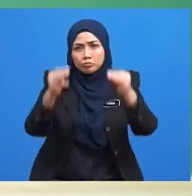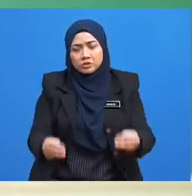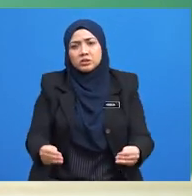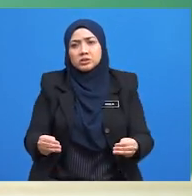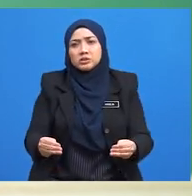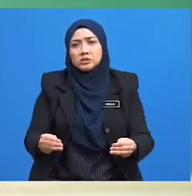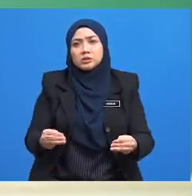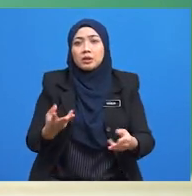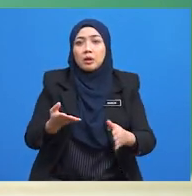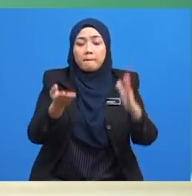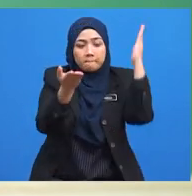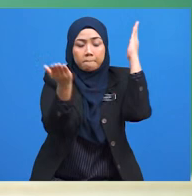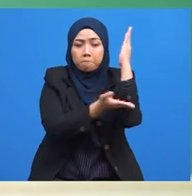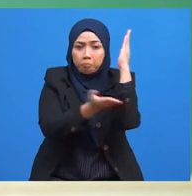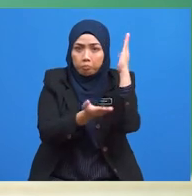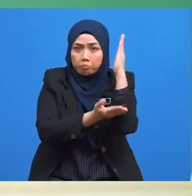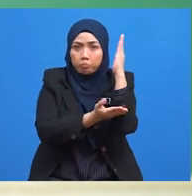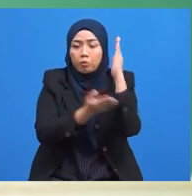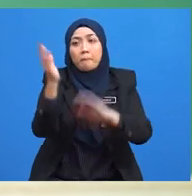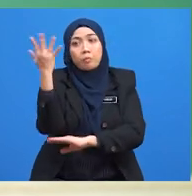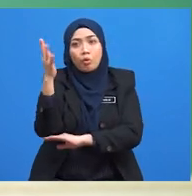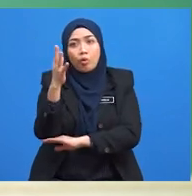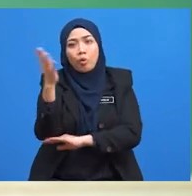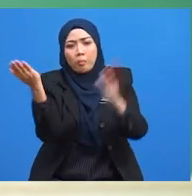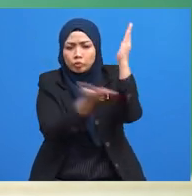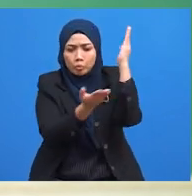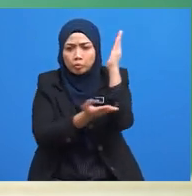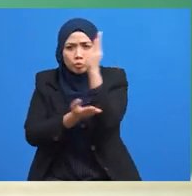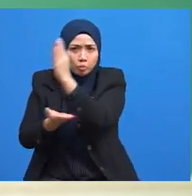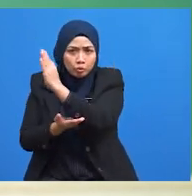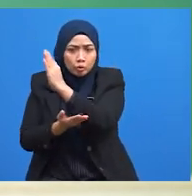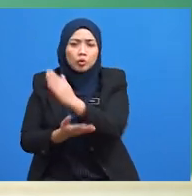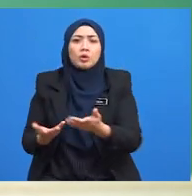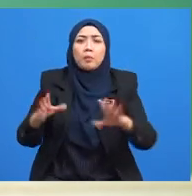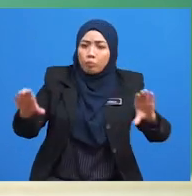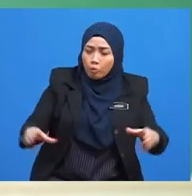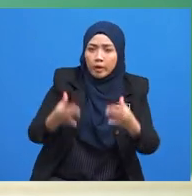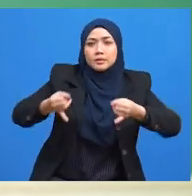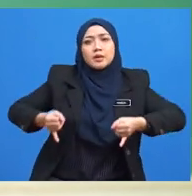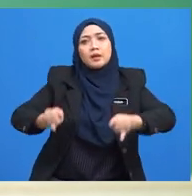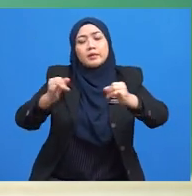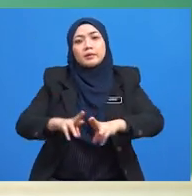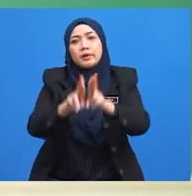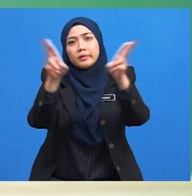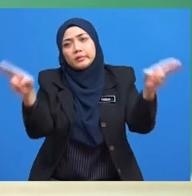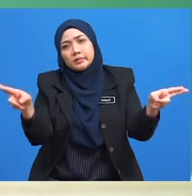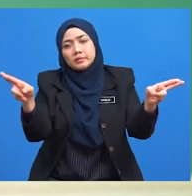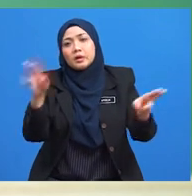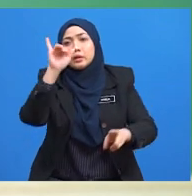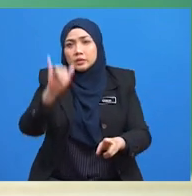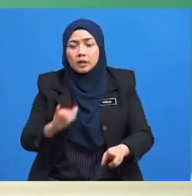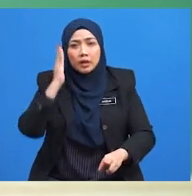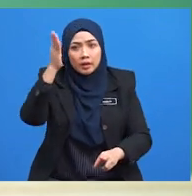seperti pembalakan, pembukaan kawasan pertanian ladang, pembinaan jalan raya atau lebuh raya yang